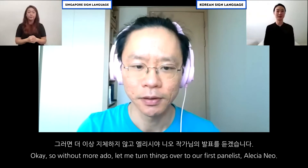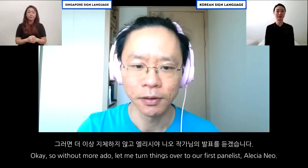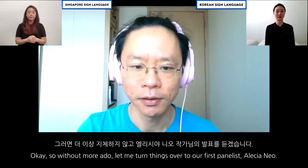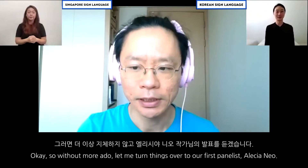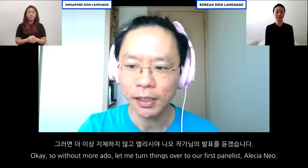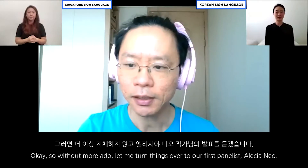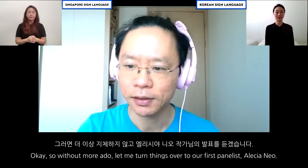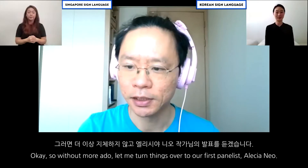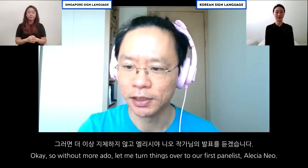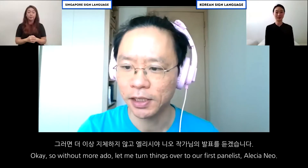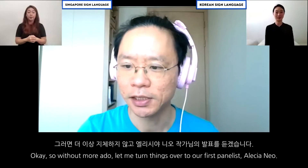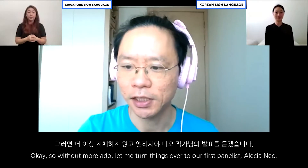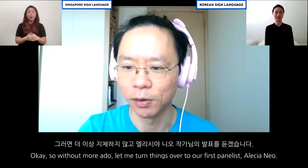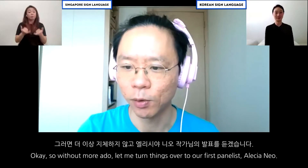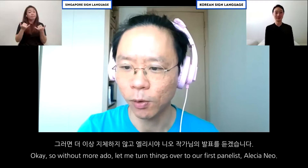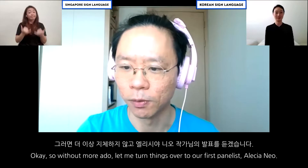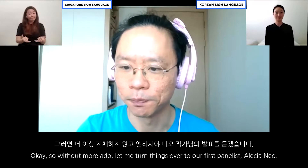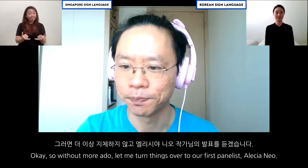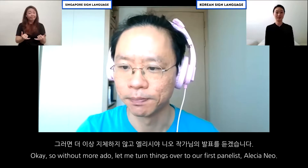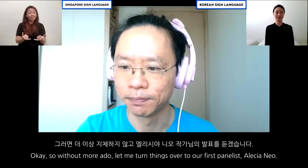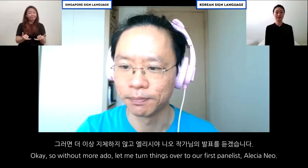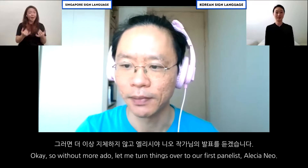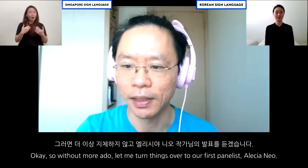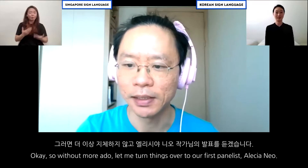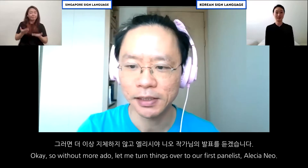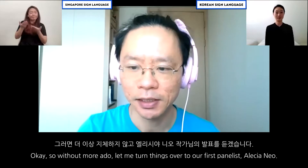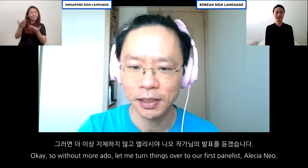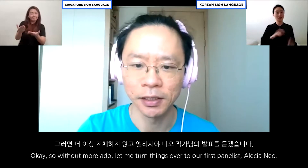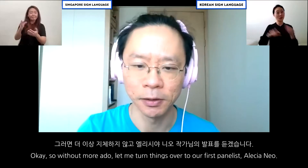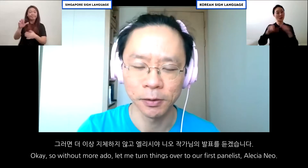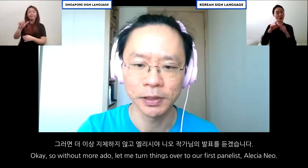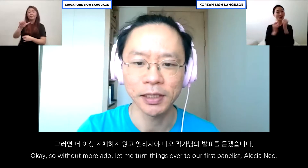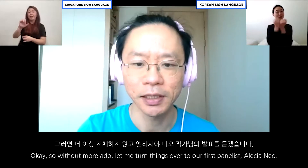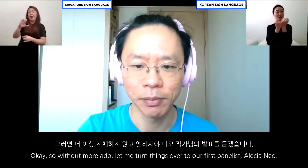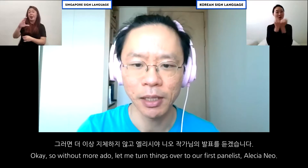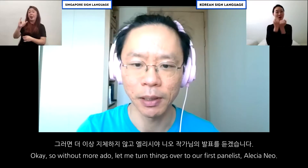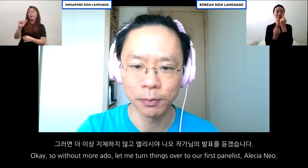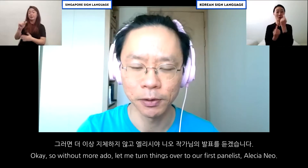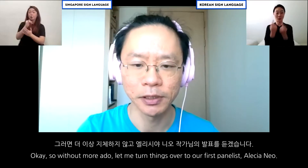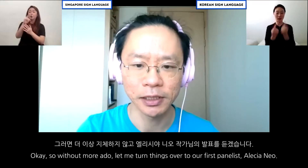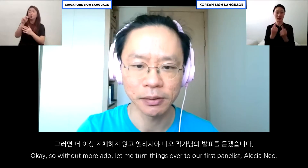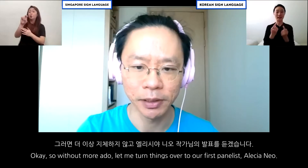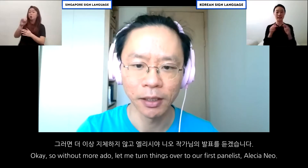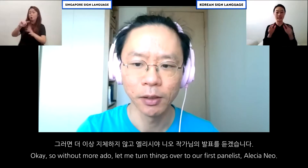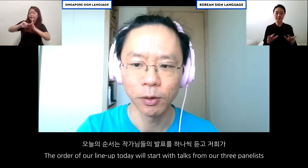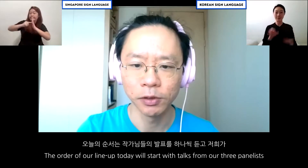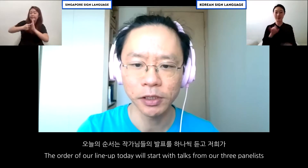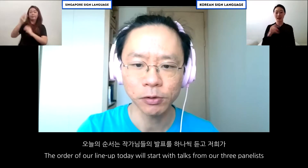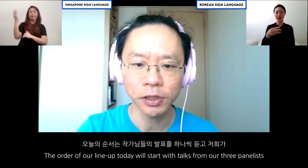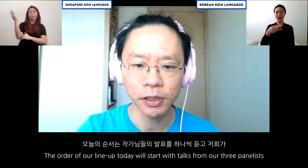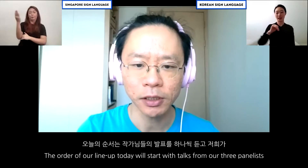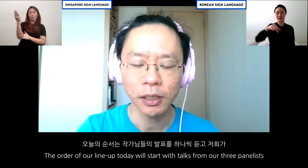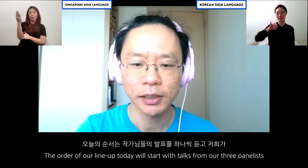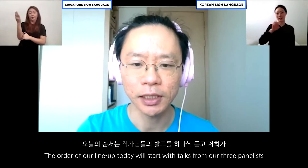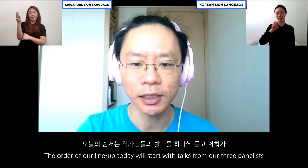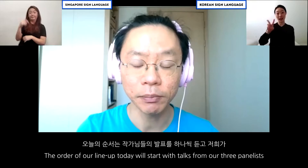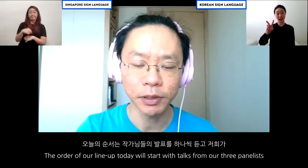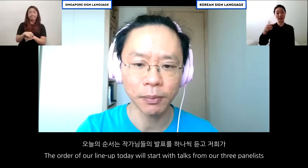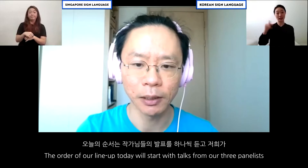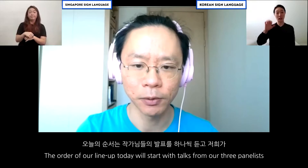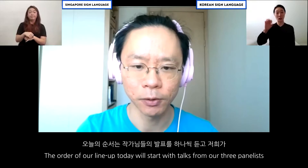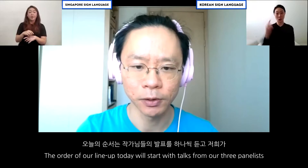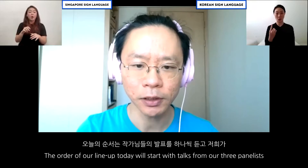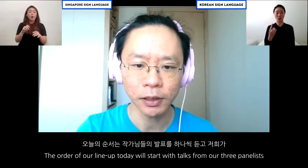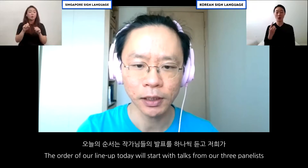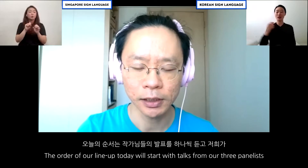그러면 더 이상 지체하지 않고 알레시아 네오 작가님의 발표를 듣겠습니다. 오늘의 순서는